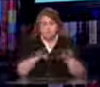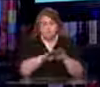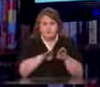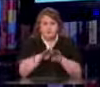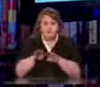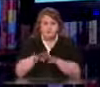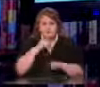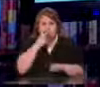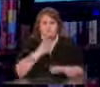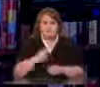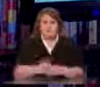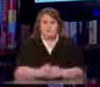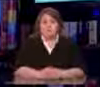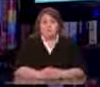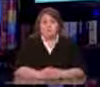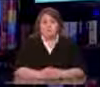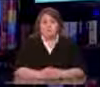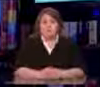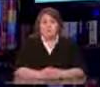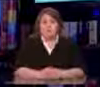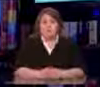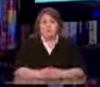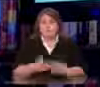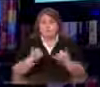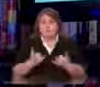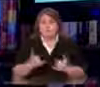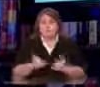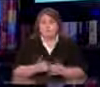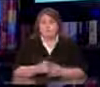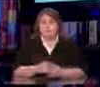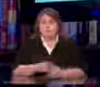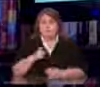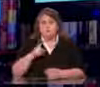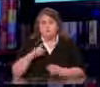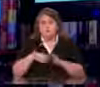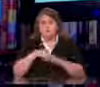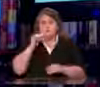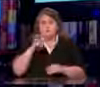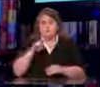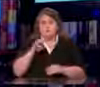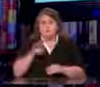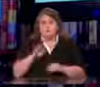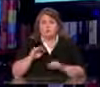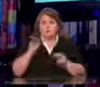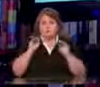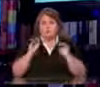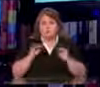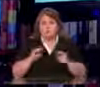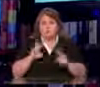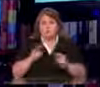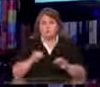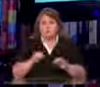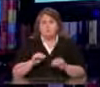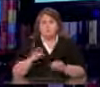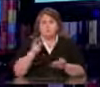одинаковое. Теперь вы выбираете по данным и ставите,